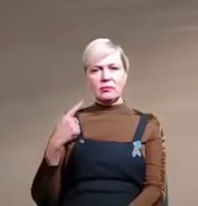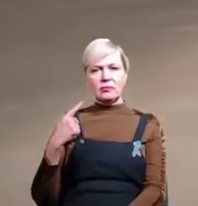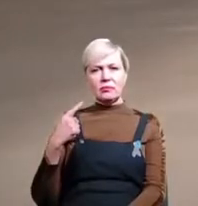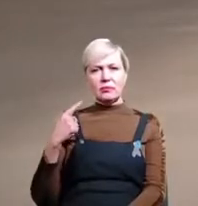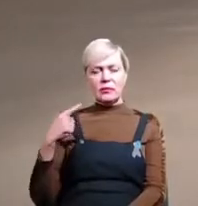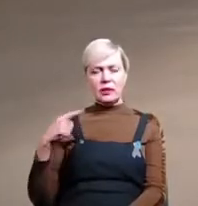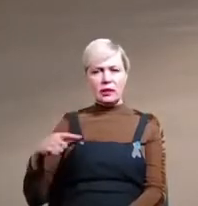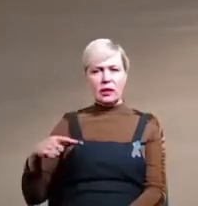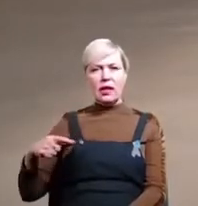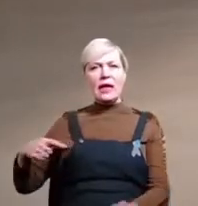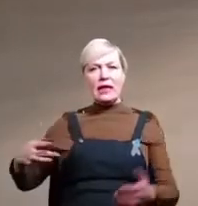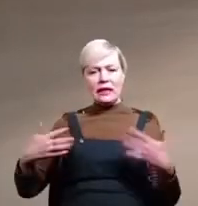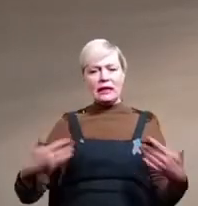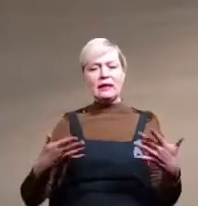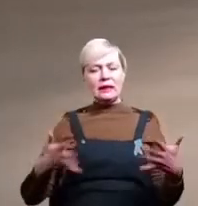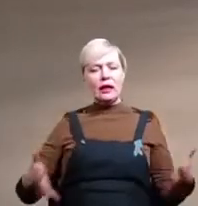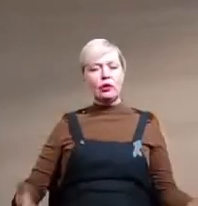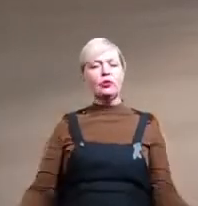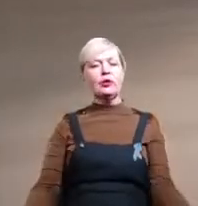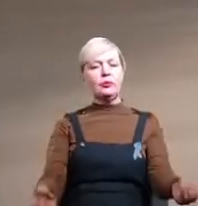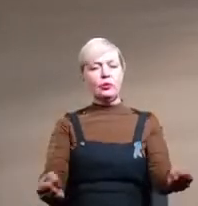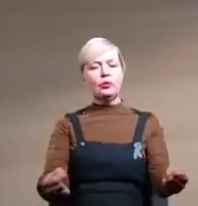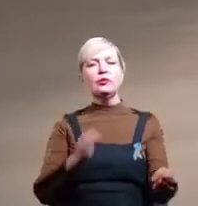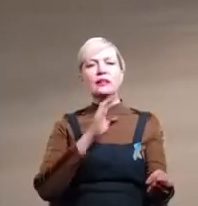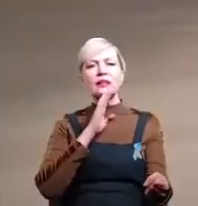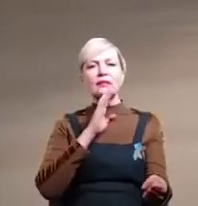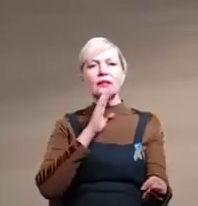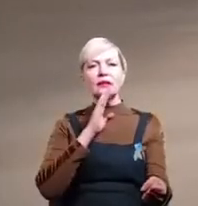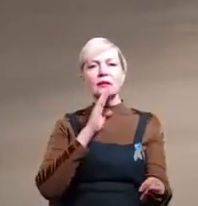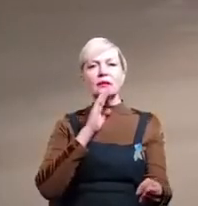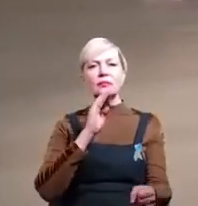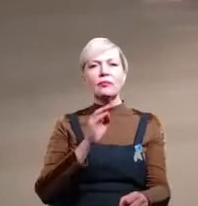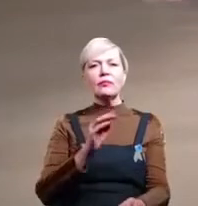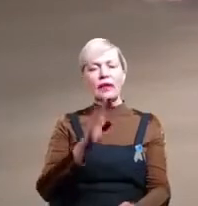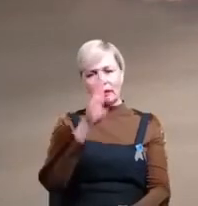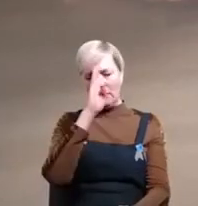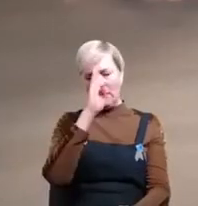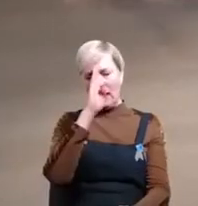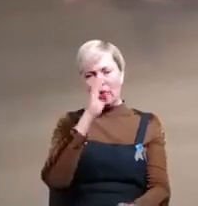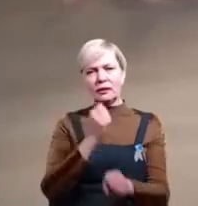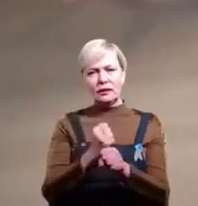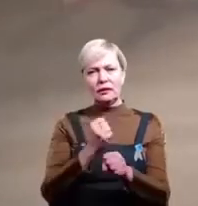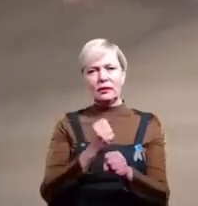беру. Девочек. Это парни делают.